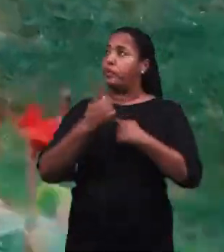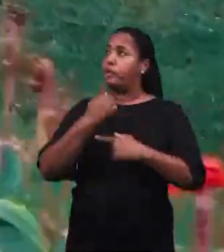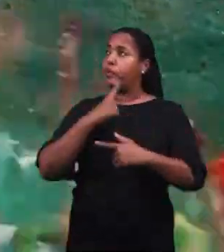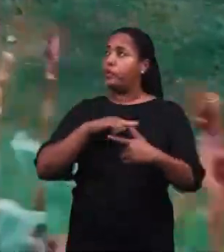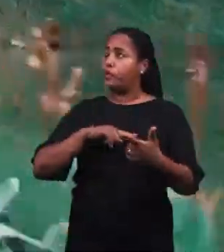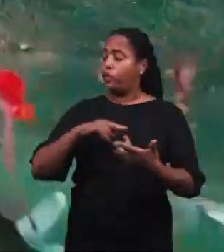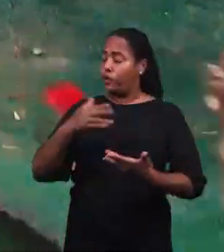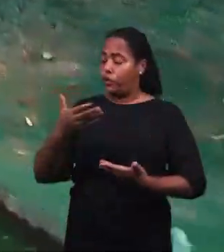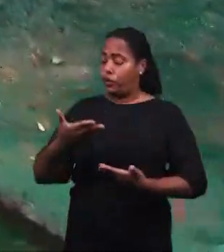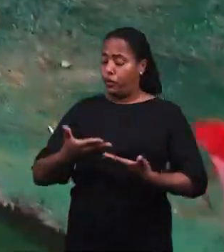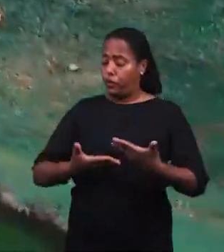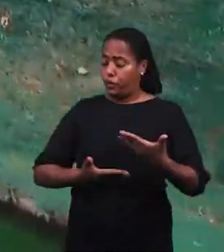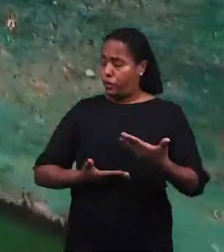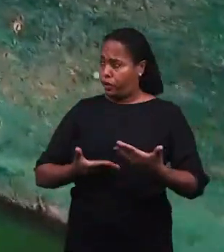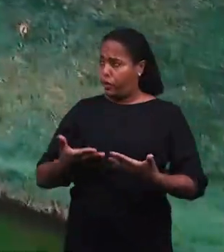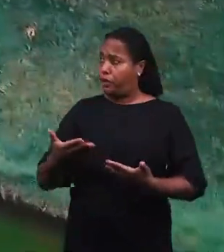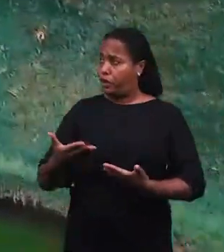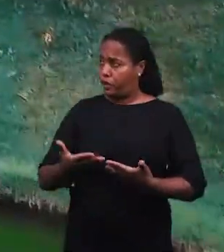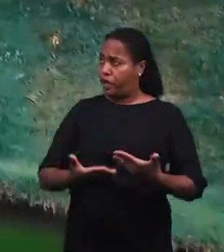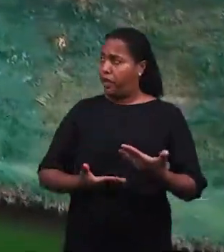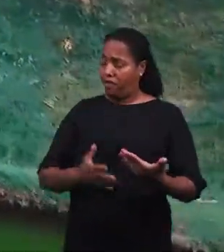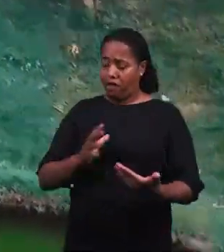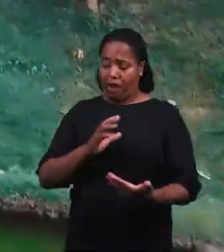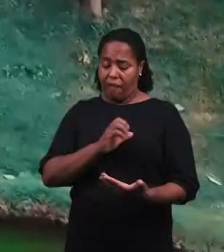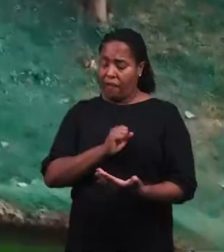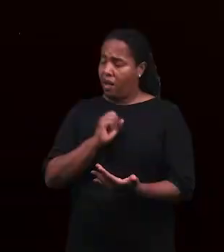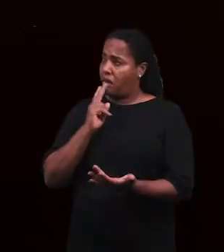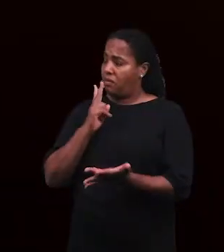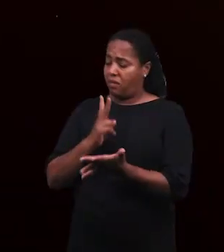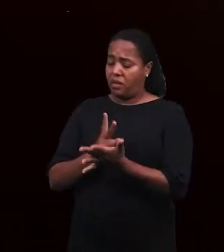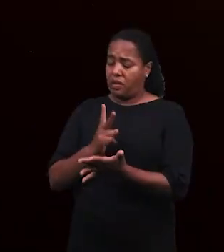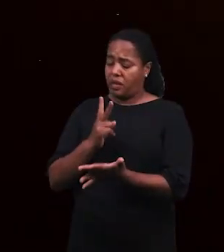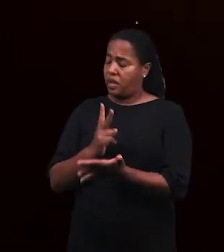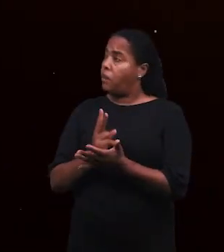Я хочу быть Твоим возлюбленным слугою,